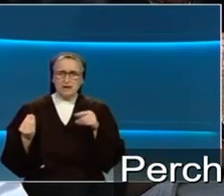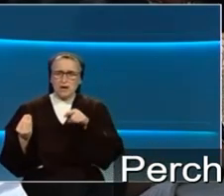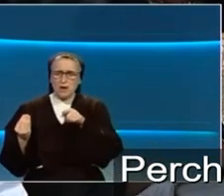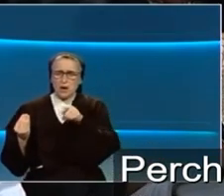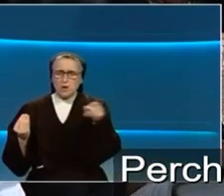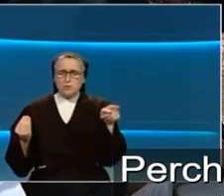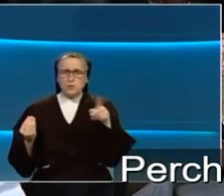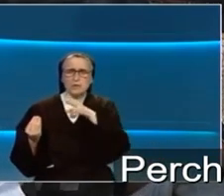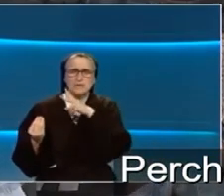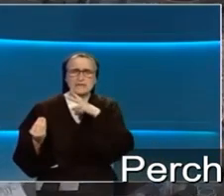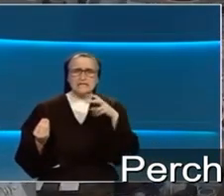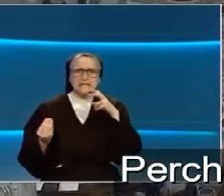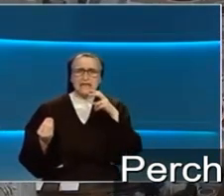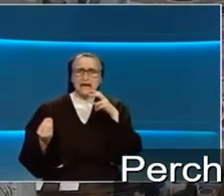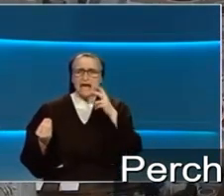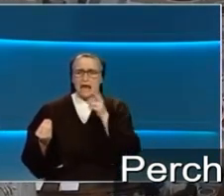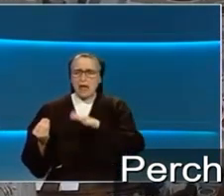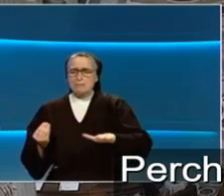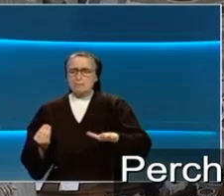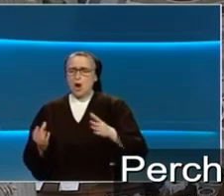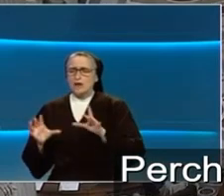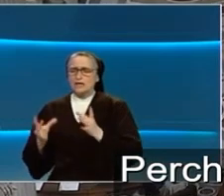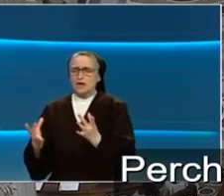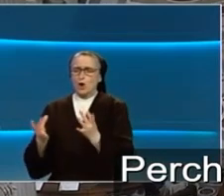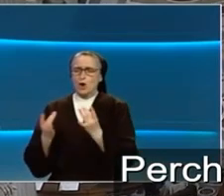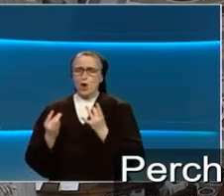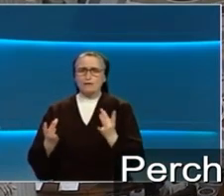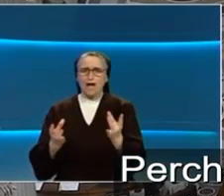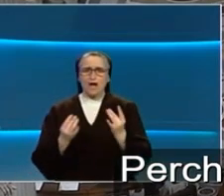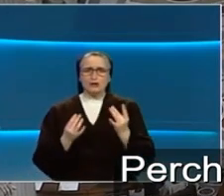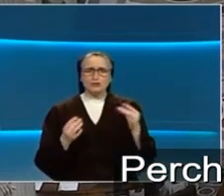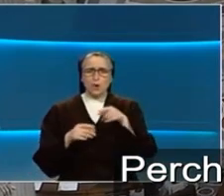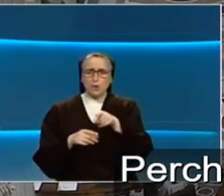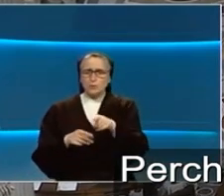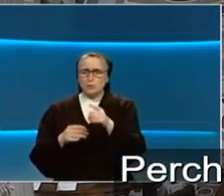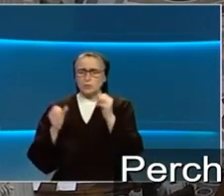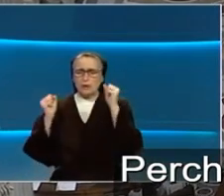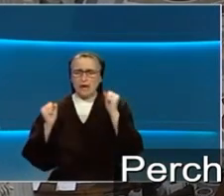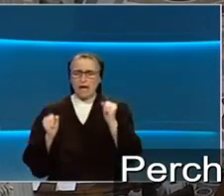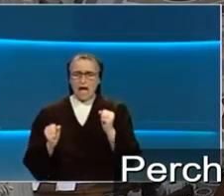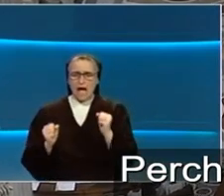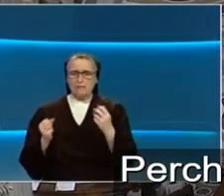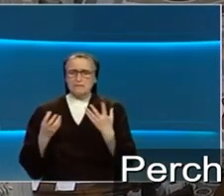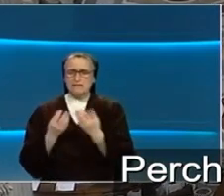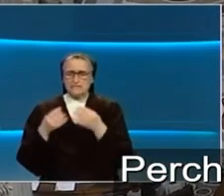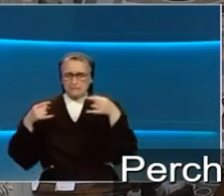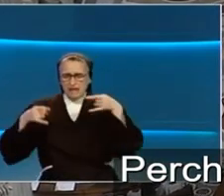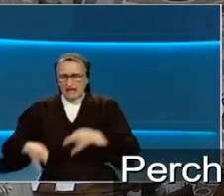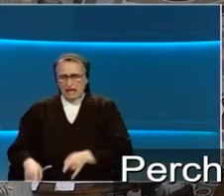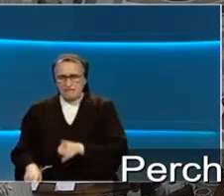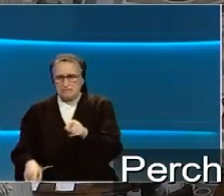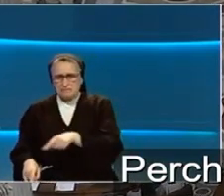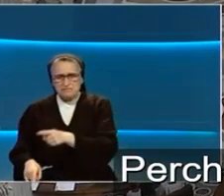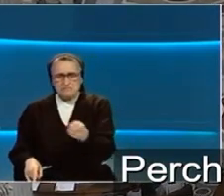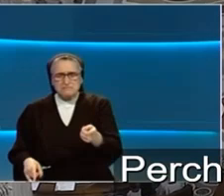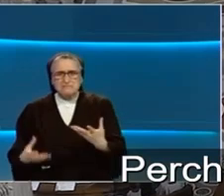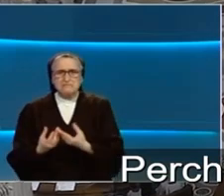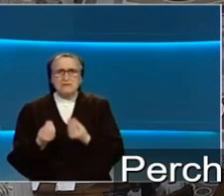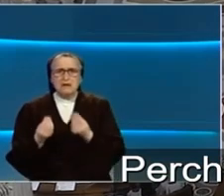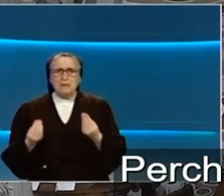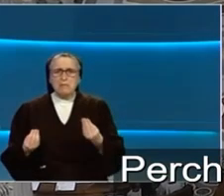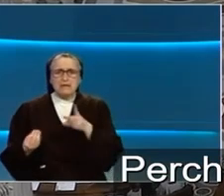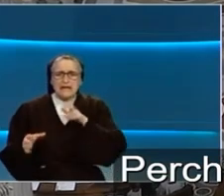Perché ti sei contaminato con i morti e sei nel numero di quelli che scendono negli inferi?